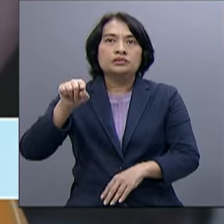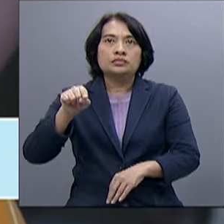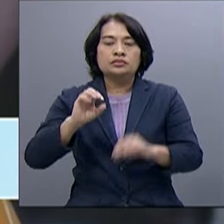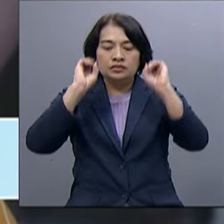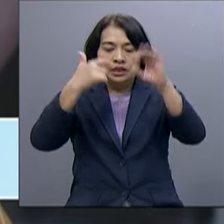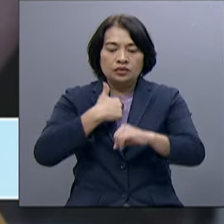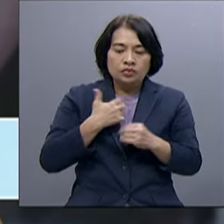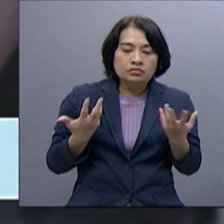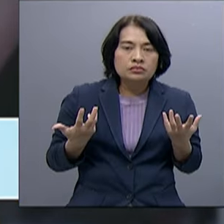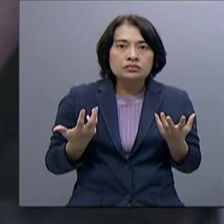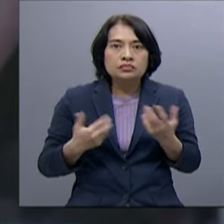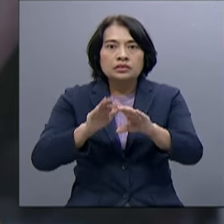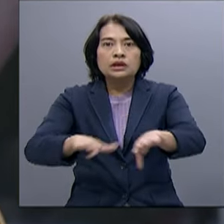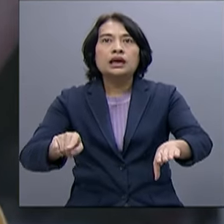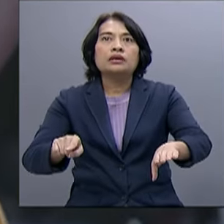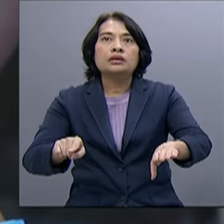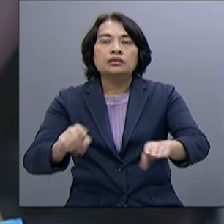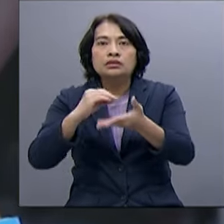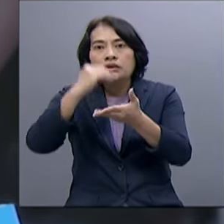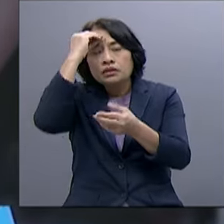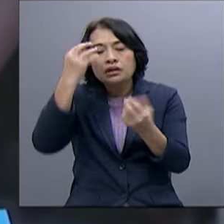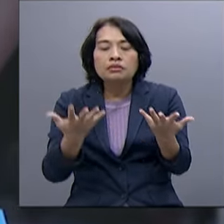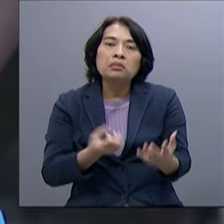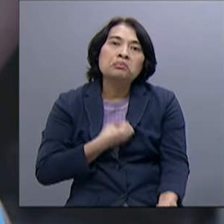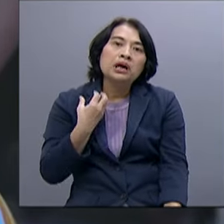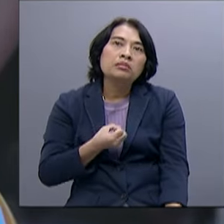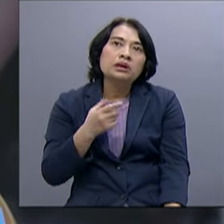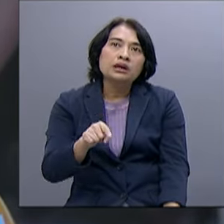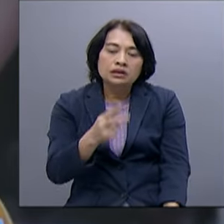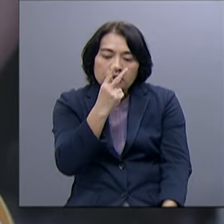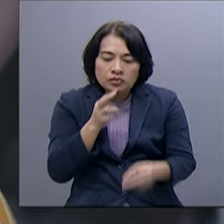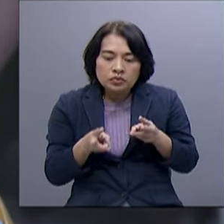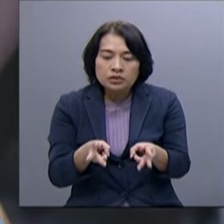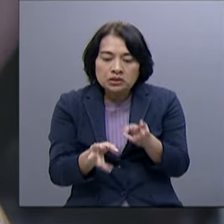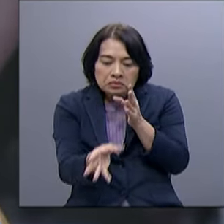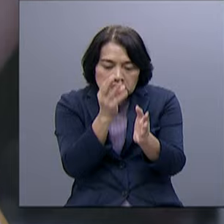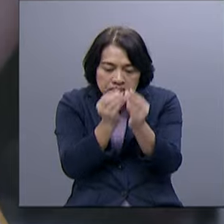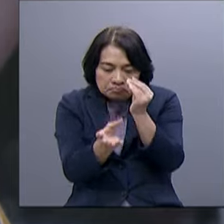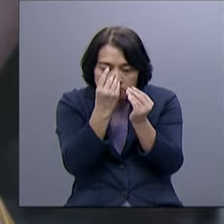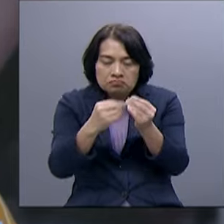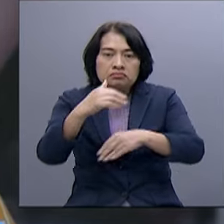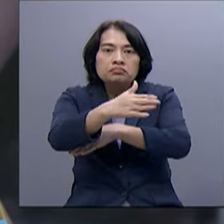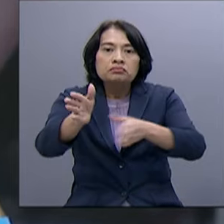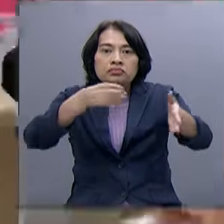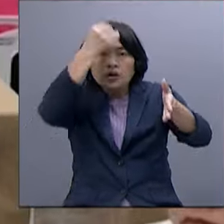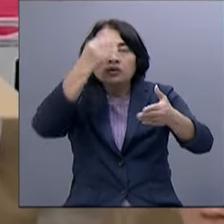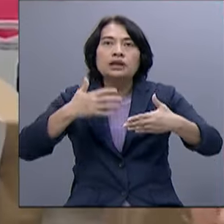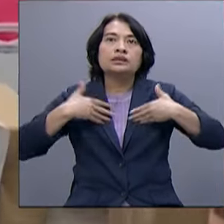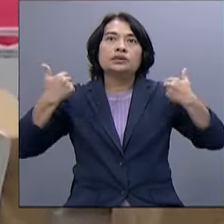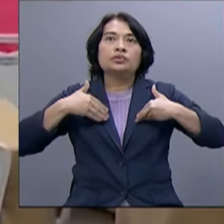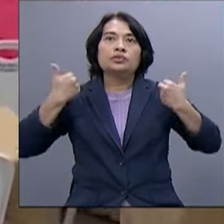ก่อนเนี่ยเด็กก็จะเรียนแบบเบื่อๆครับแล้วก็ต้องหาวิธีการที่จะทำให้ห้องเรียนเราสนุกมากขึ้นนะ